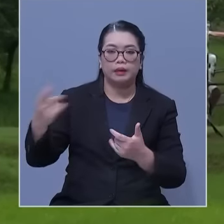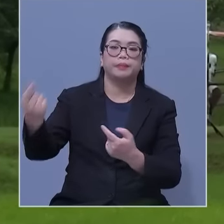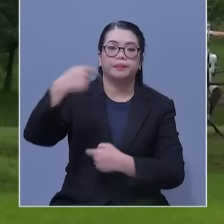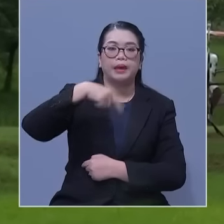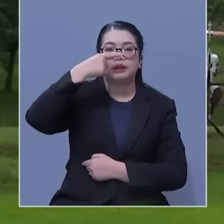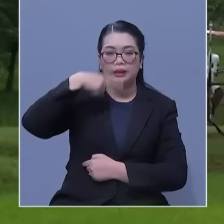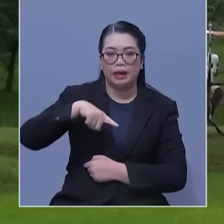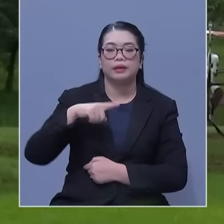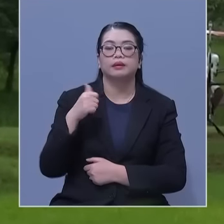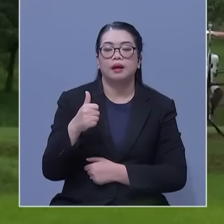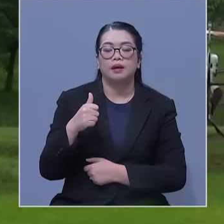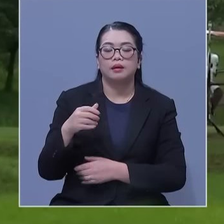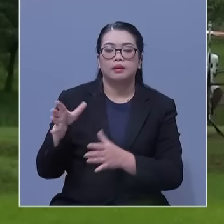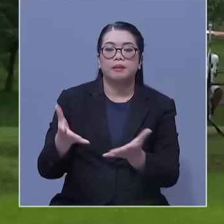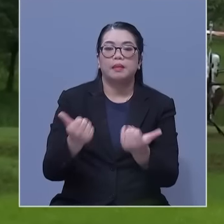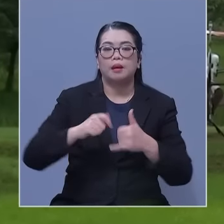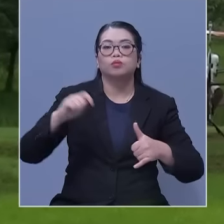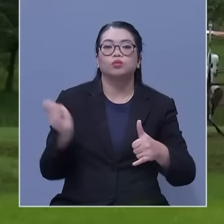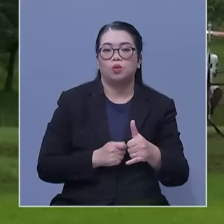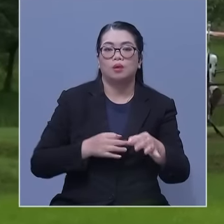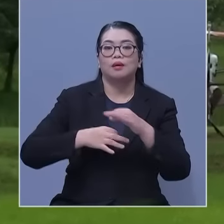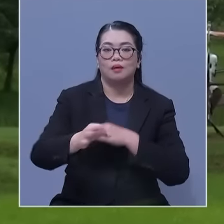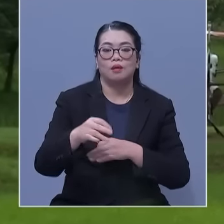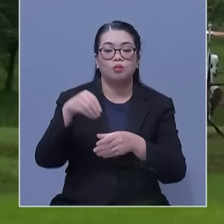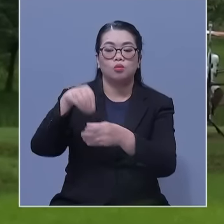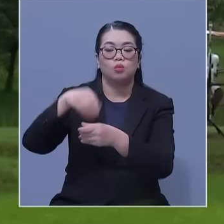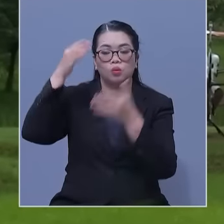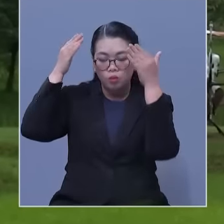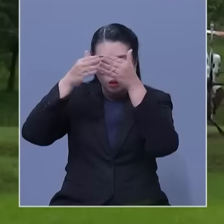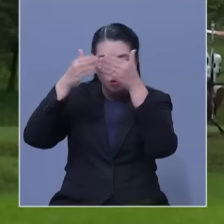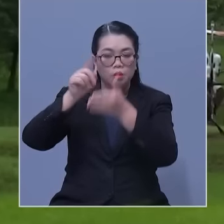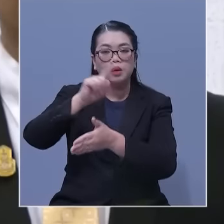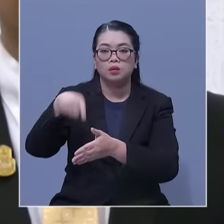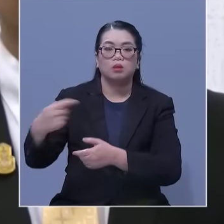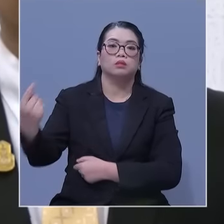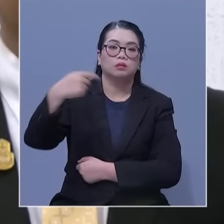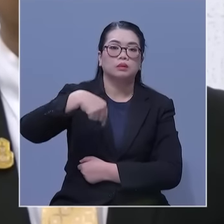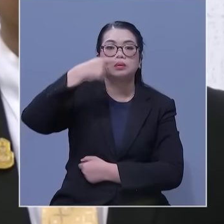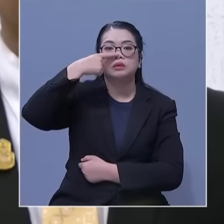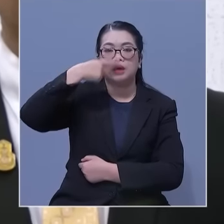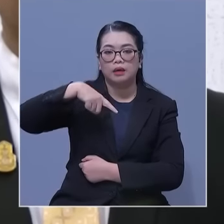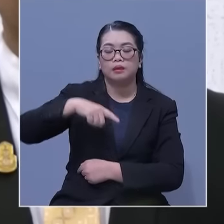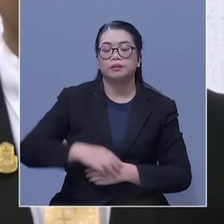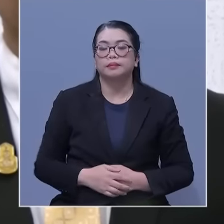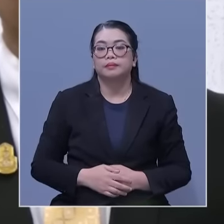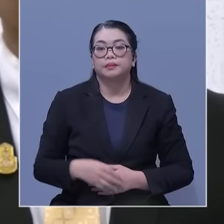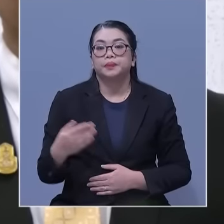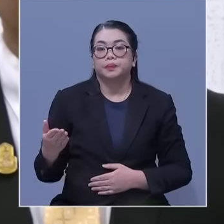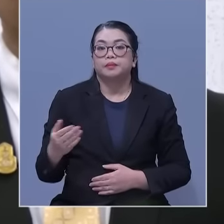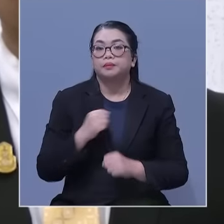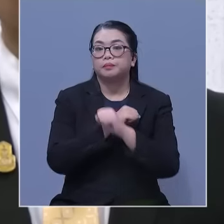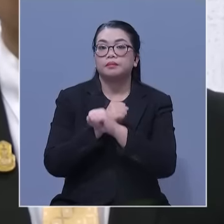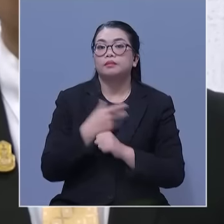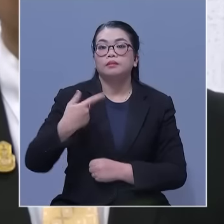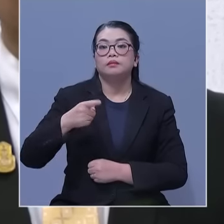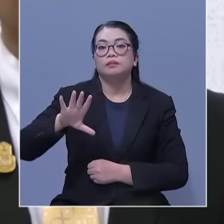ประเทศได้ทันทีนะครับด้านพล.ตำรวจโทพานุรัตน์หลักบุญเลขาธิการสำนักงานคณะกรรมการป้องการและปราบปรามยา